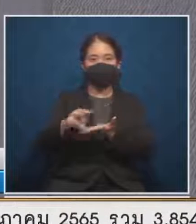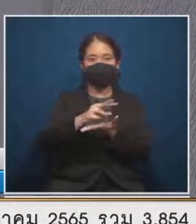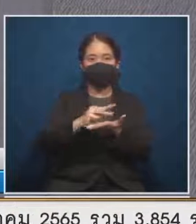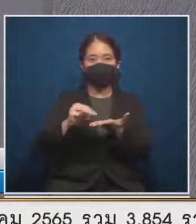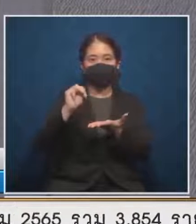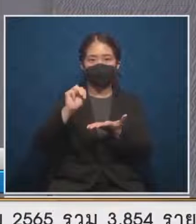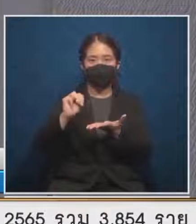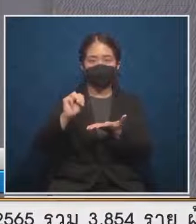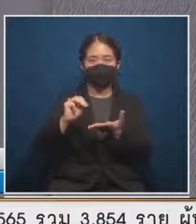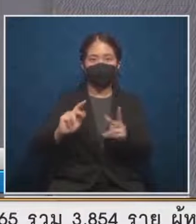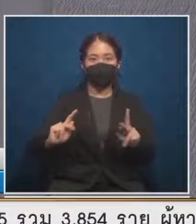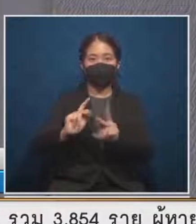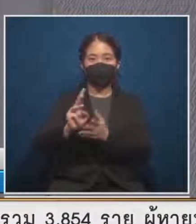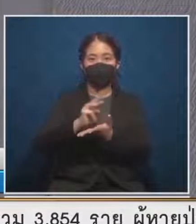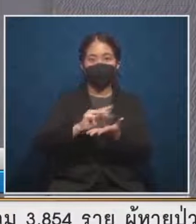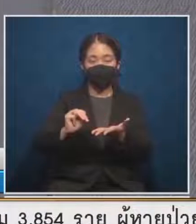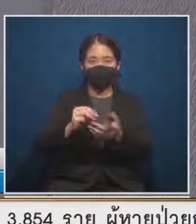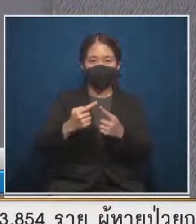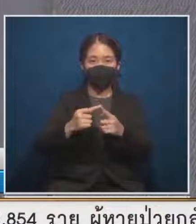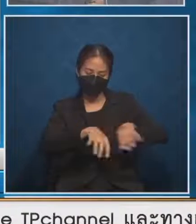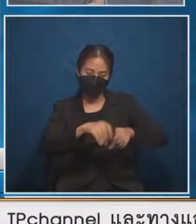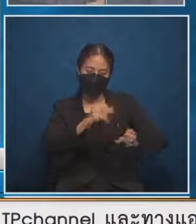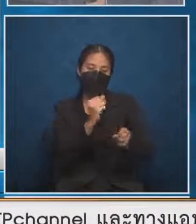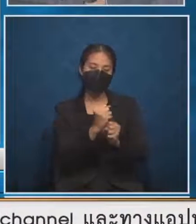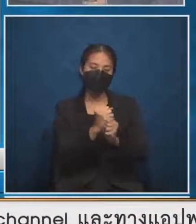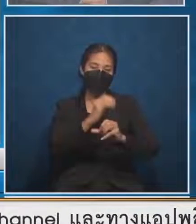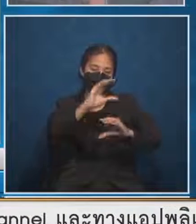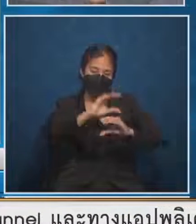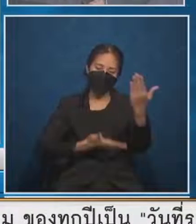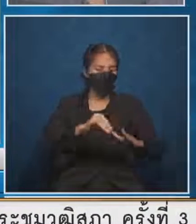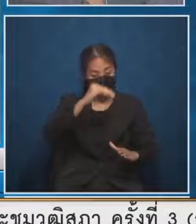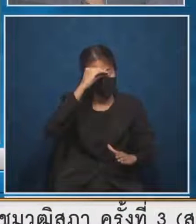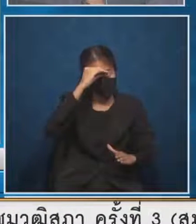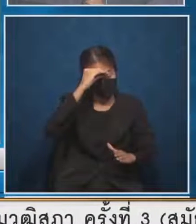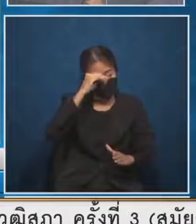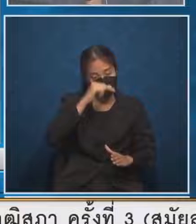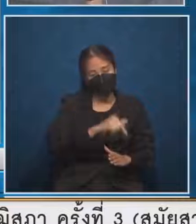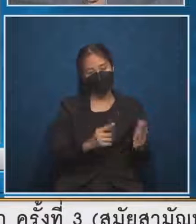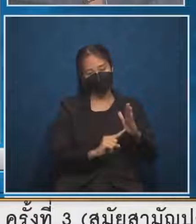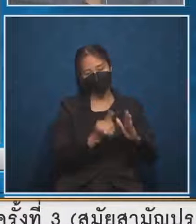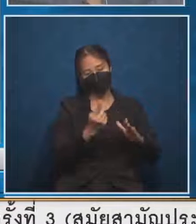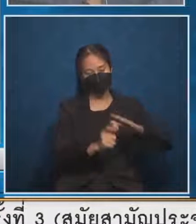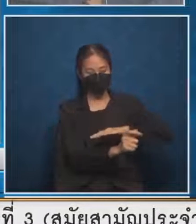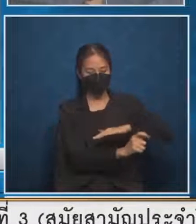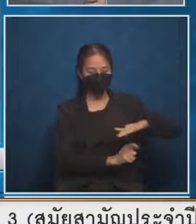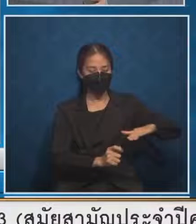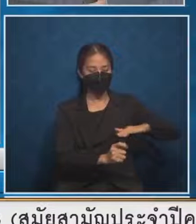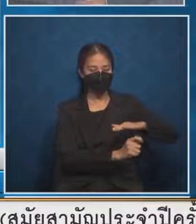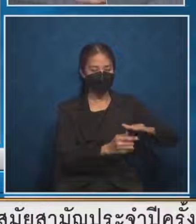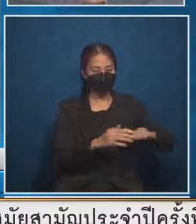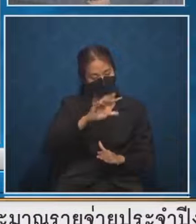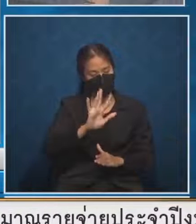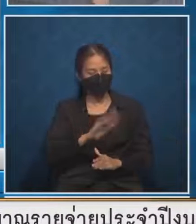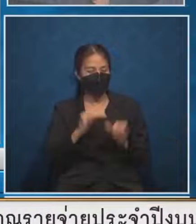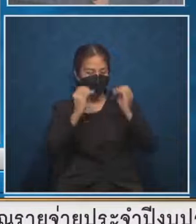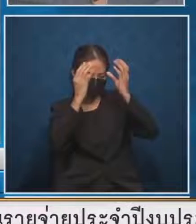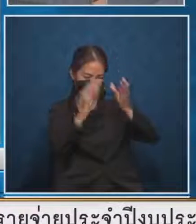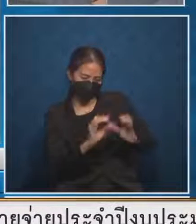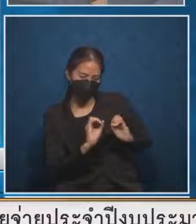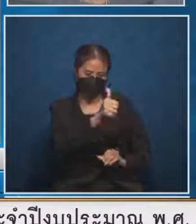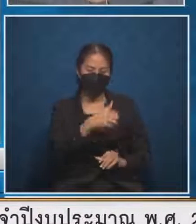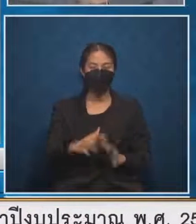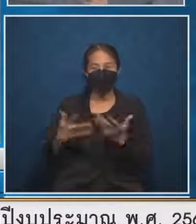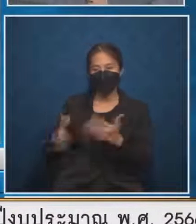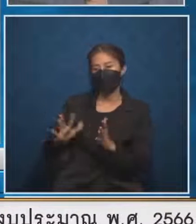ษาแต่ท่านทำงานด้วยความชาญฉลาด หลายโครงการนะครับตั้งแต่อนุบาลถึงอุดมศึกษาและก็สายอ